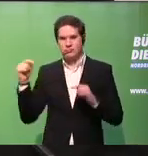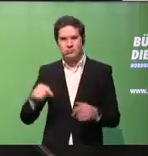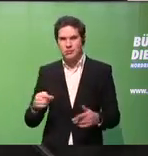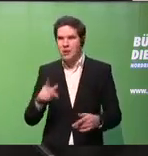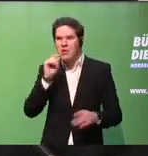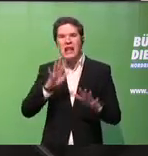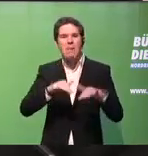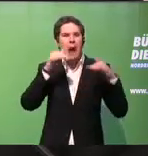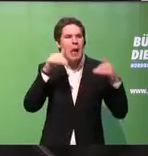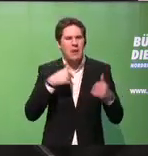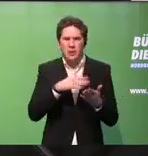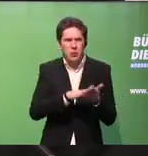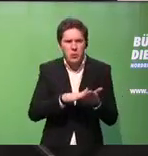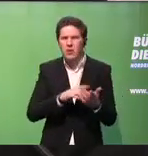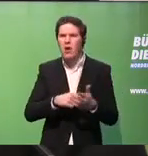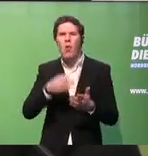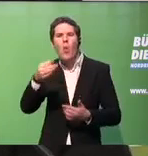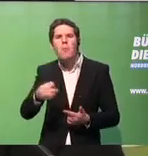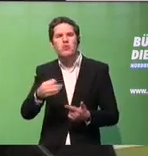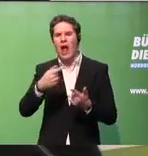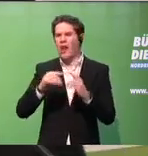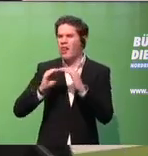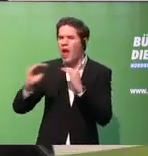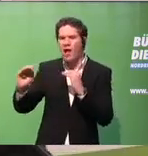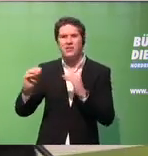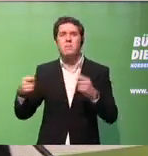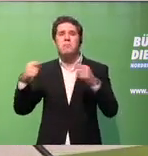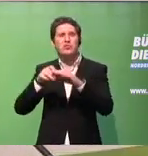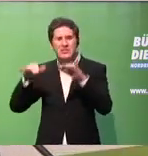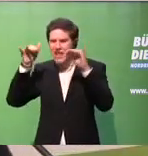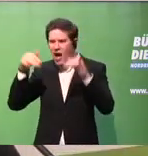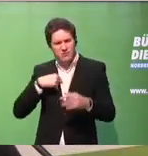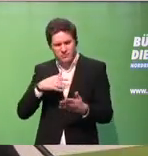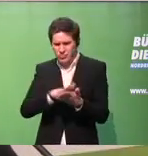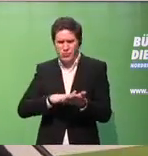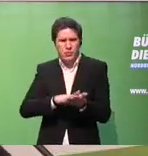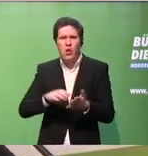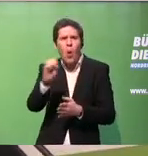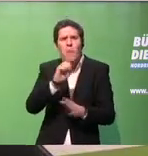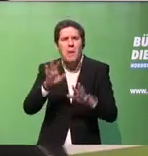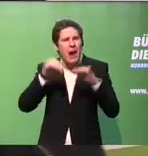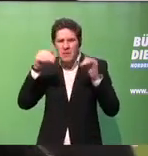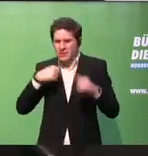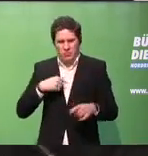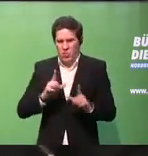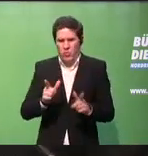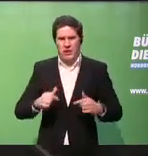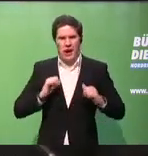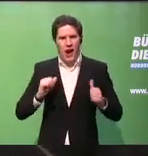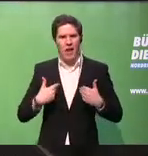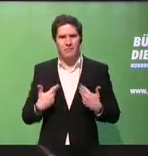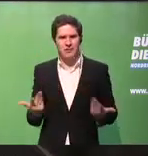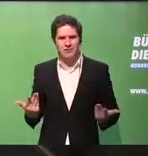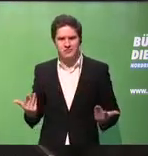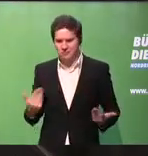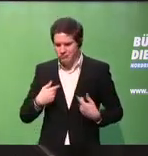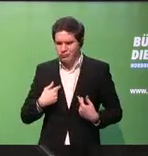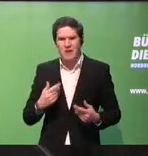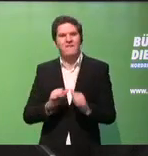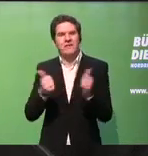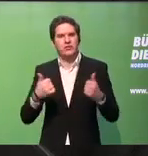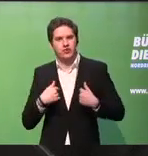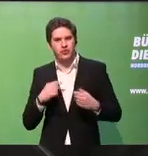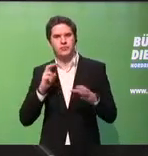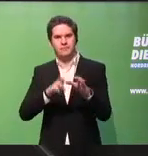Parlament, weder kommunal noch landesweit, schon gar nicht im Bundestag oder im Europaparlament. Und ihr habt mich dann losgeschickt,